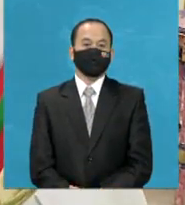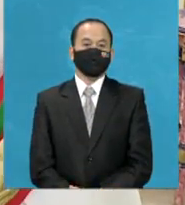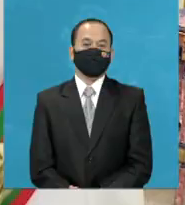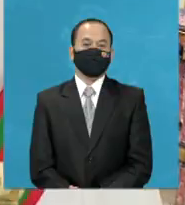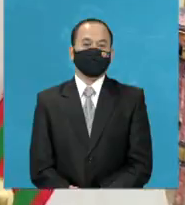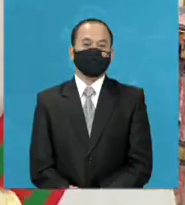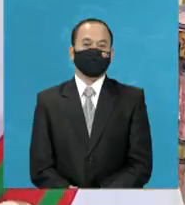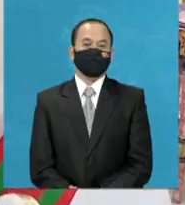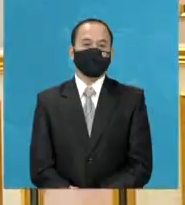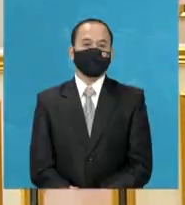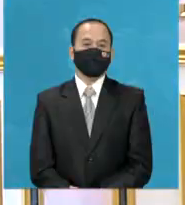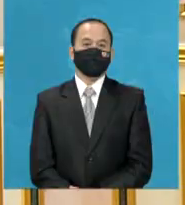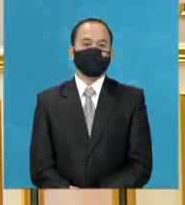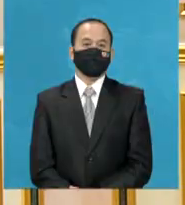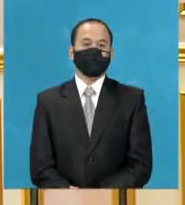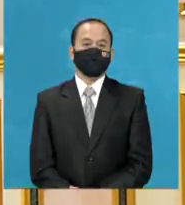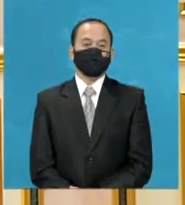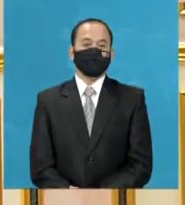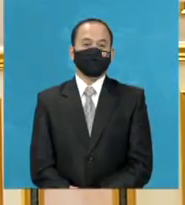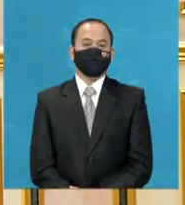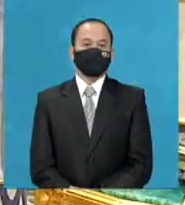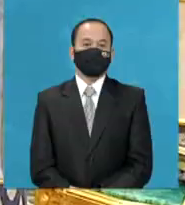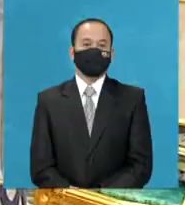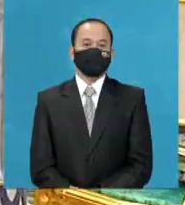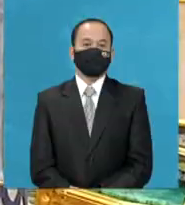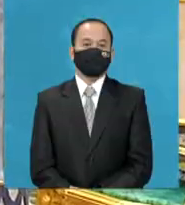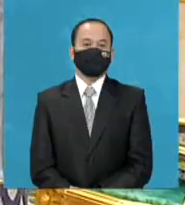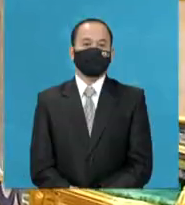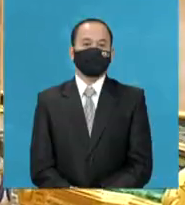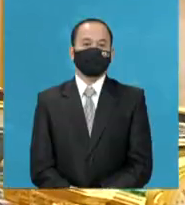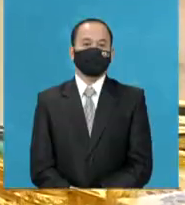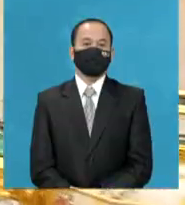rezeki melimpah ini cuma 3%